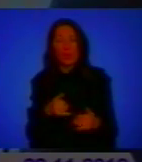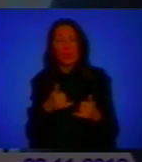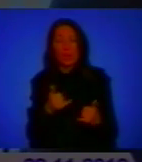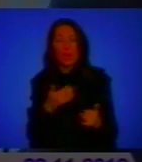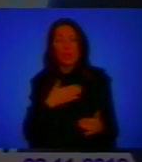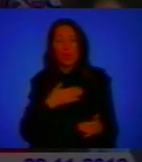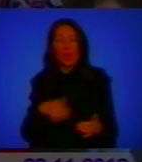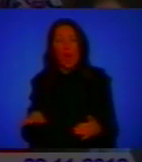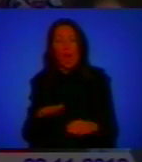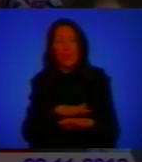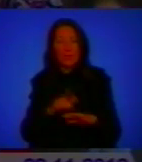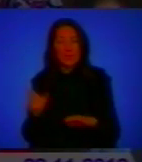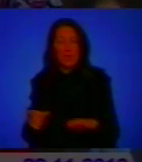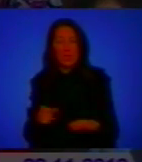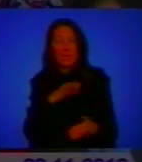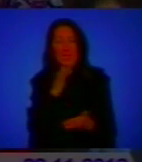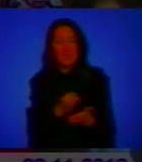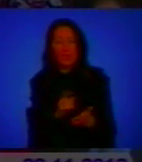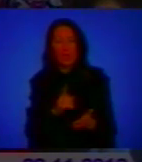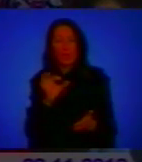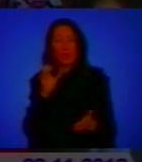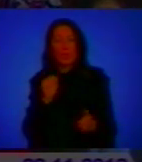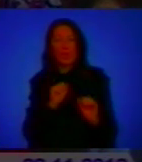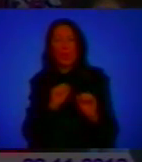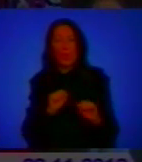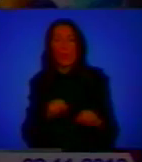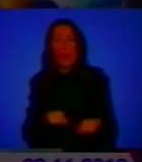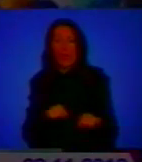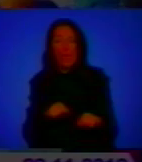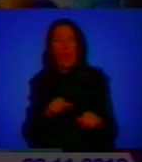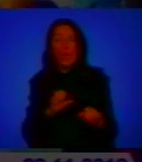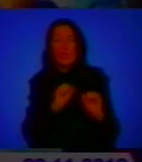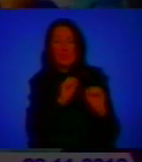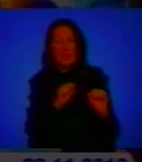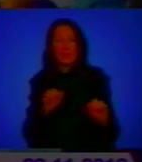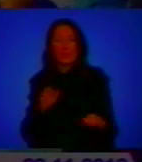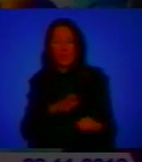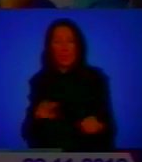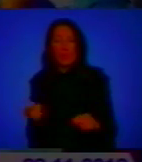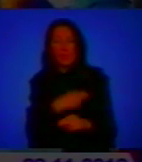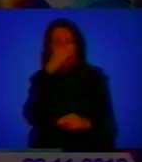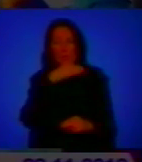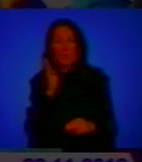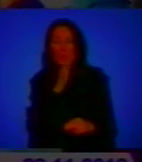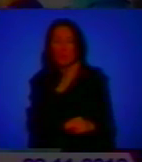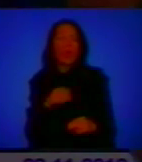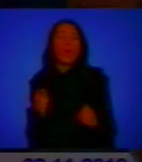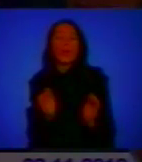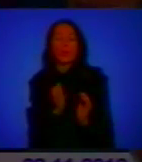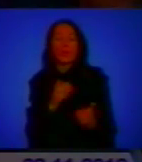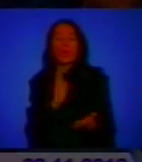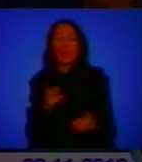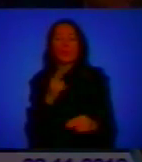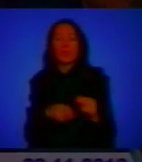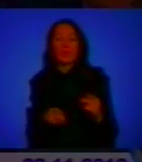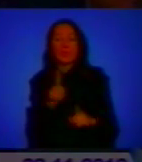до нашого населення. Звіт щодо соціально-правового захисту дітей, позбавлених батьківського піклування, став завершальним у засіданні